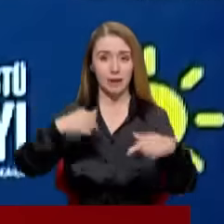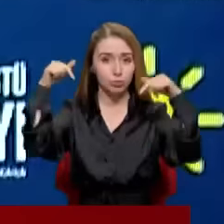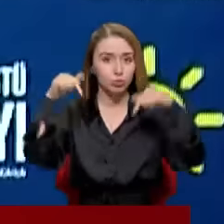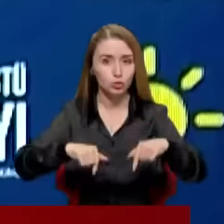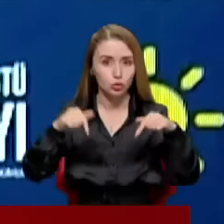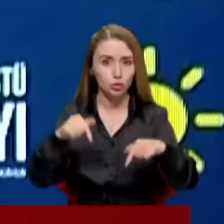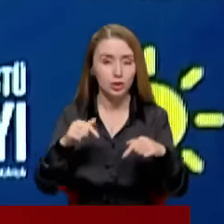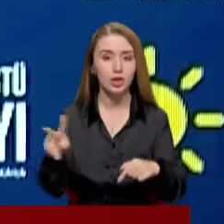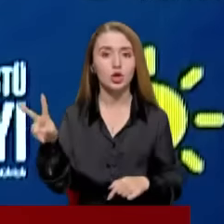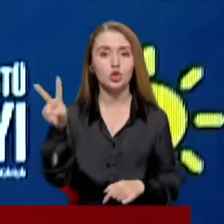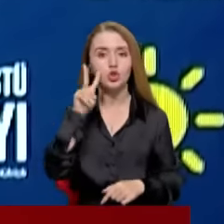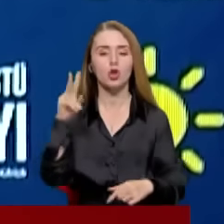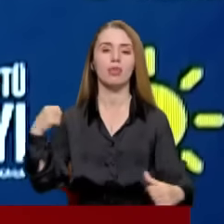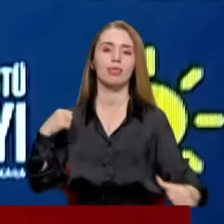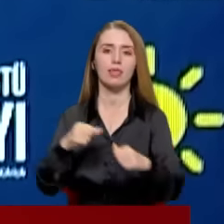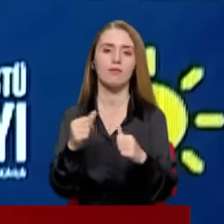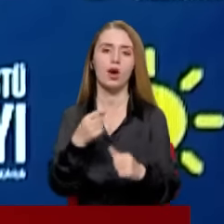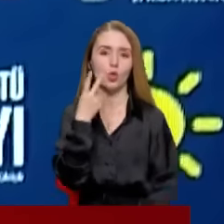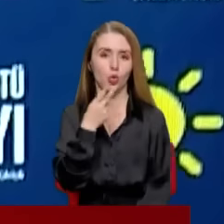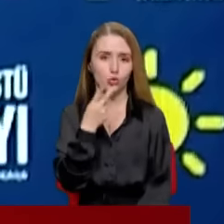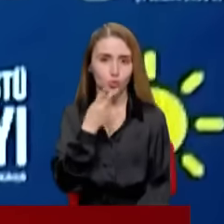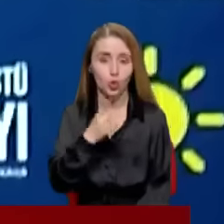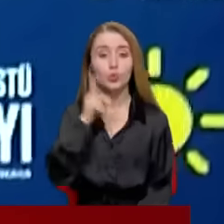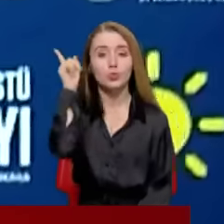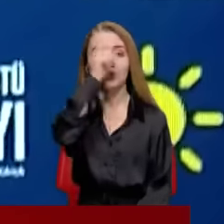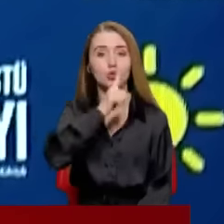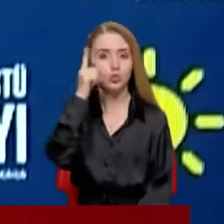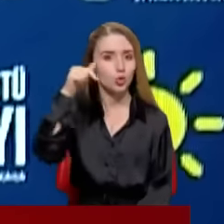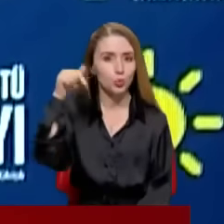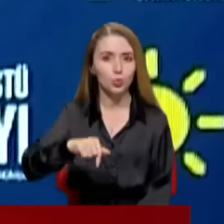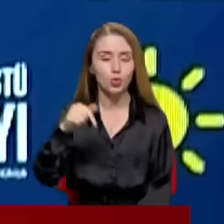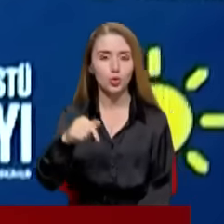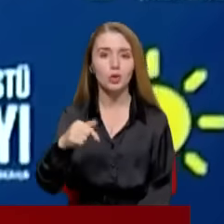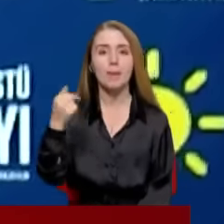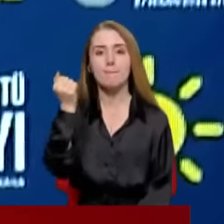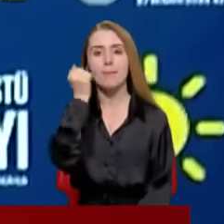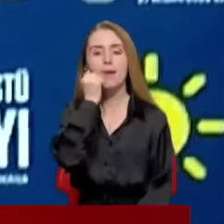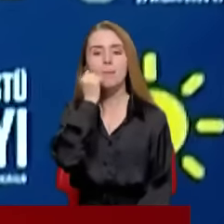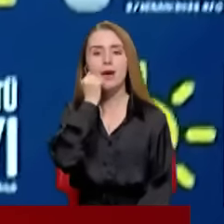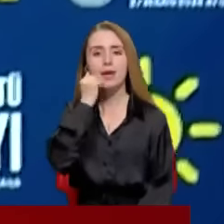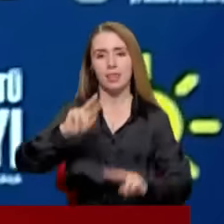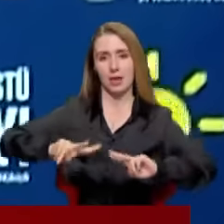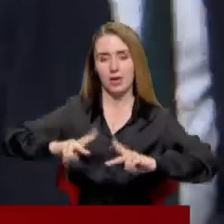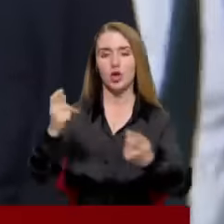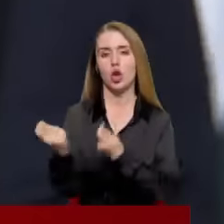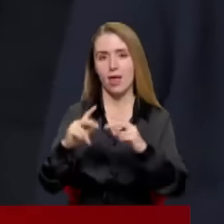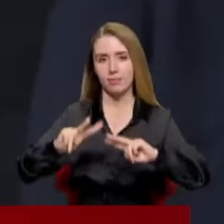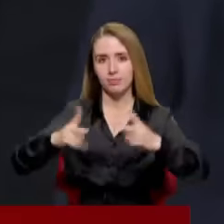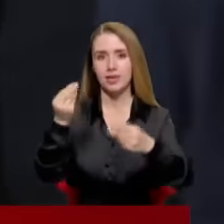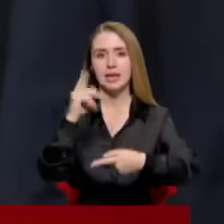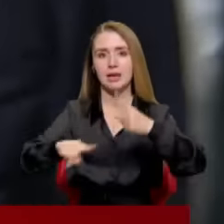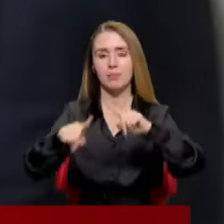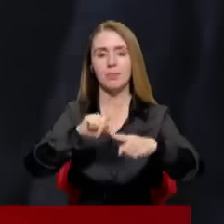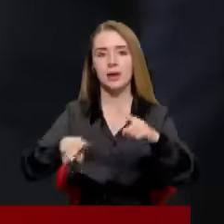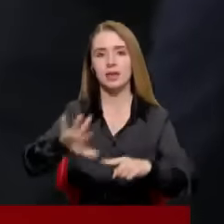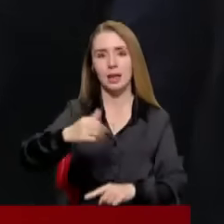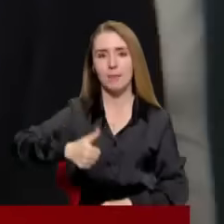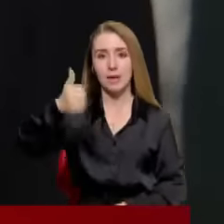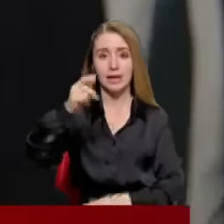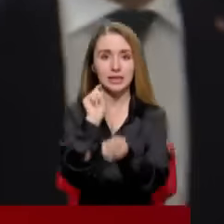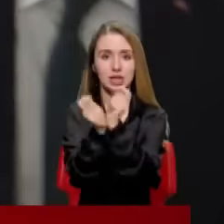kürsüden son kez konuşuyorum. Çünkü bugün emaneti devretme günü. İYİ Parti genel